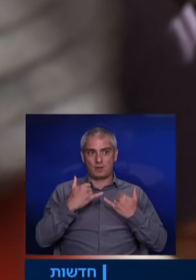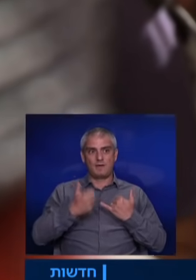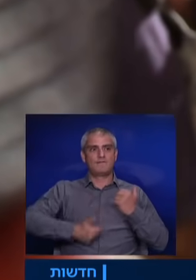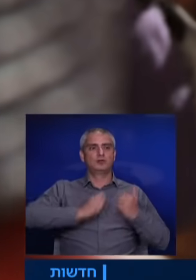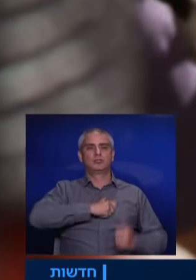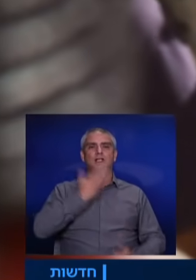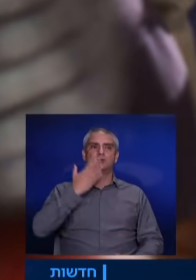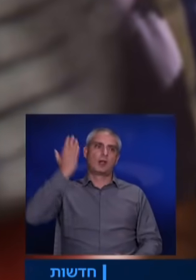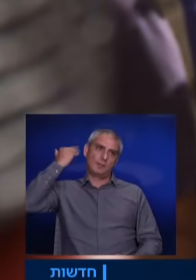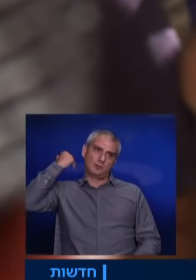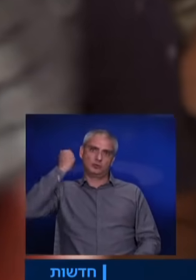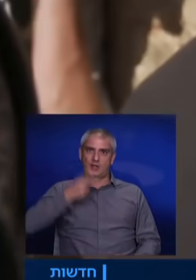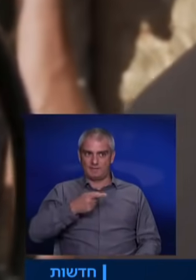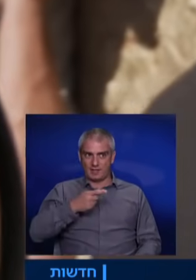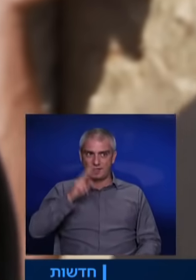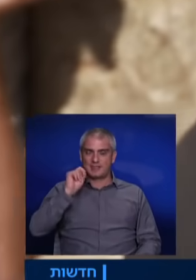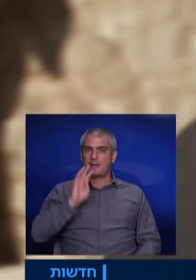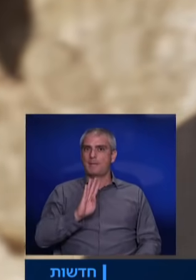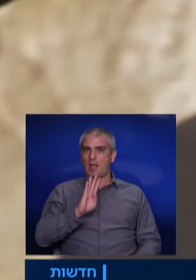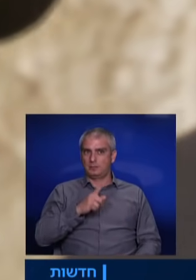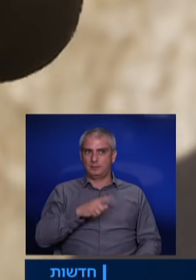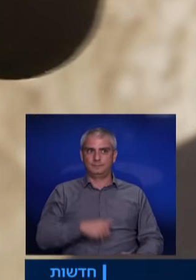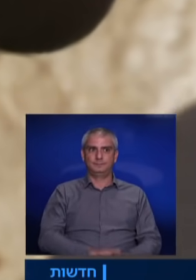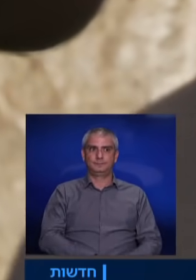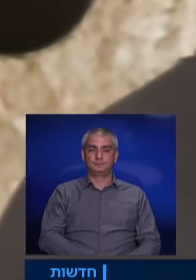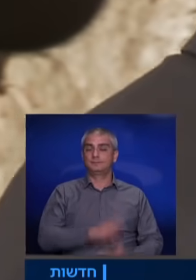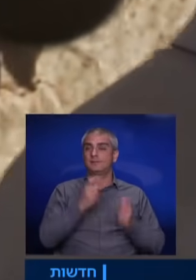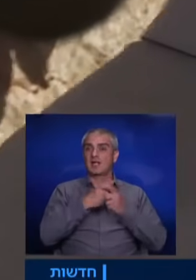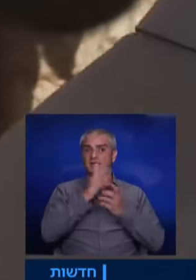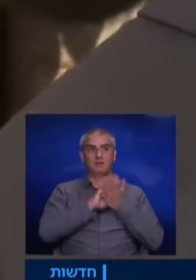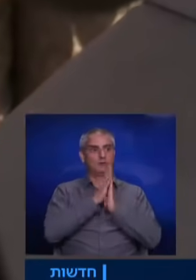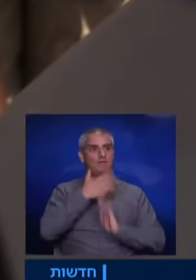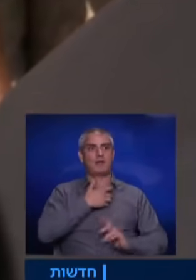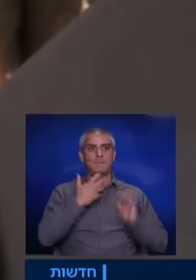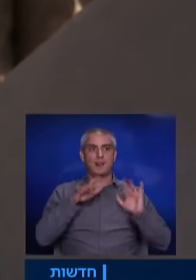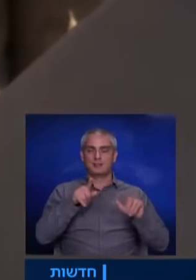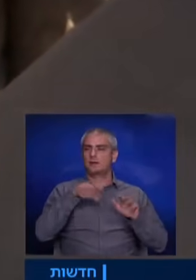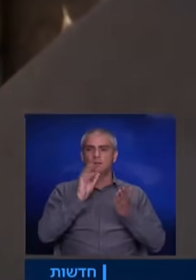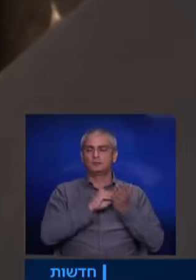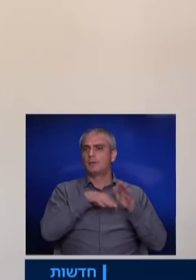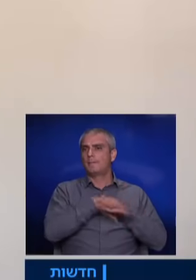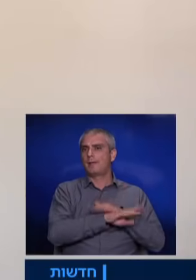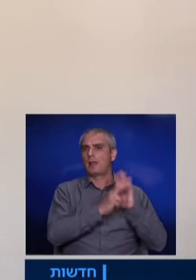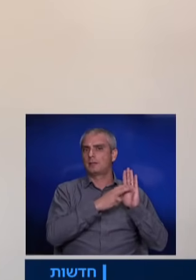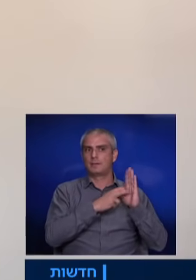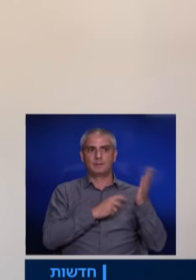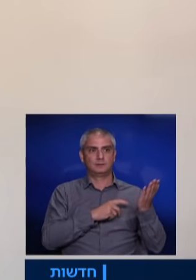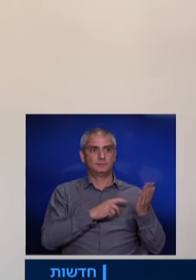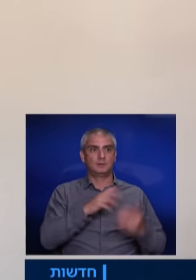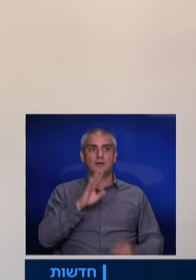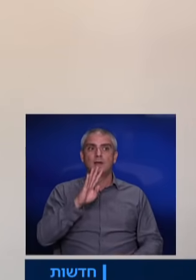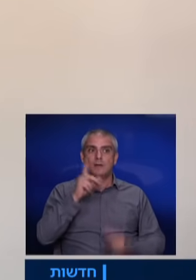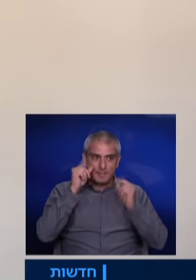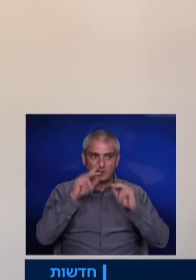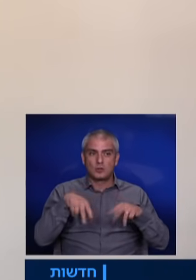עיריית ירושלים לשעבר, ניר ברקת. החברה שהפכה אותו למיליארדר רשומה במקלט מס. ברקת